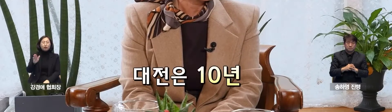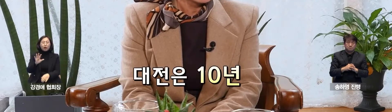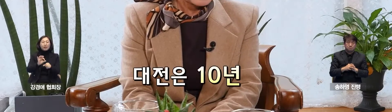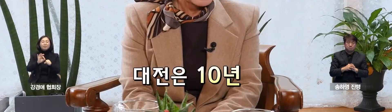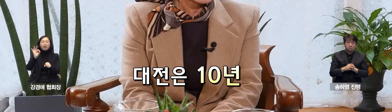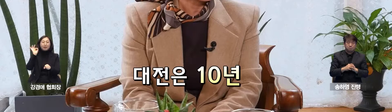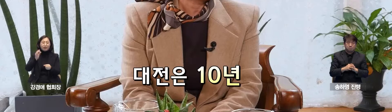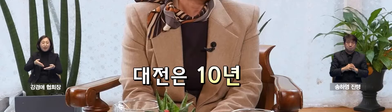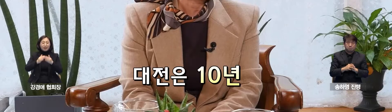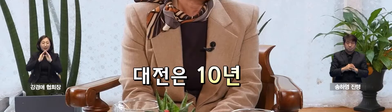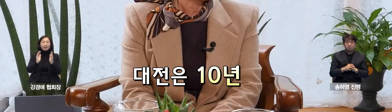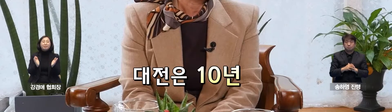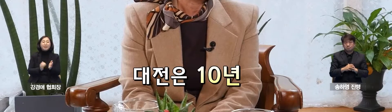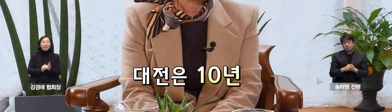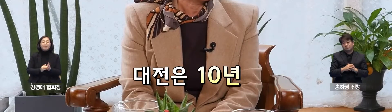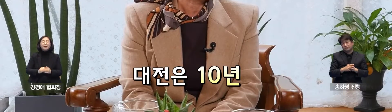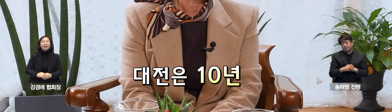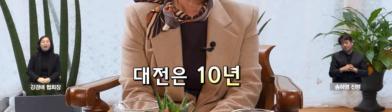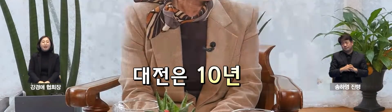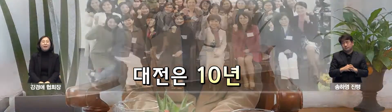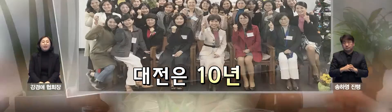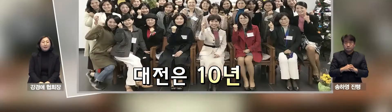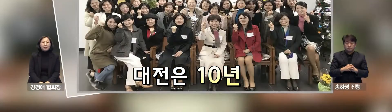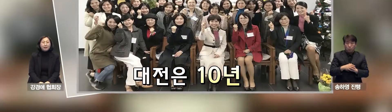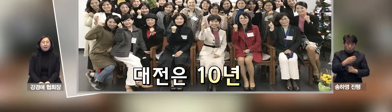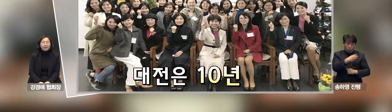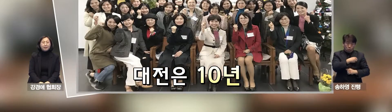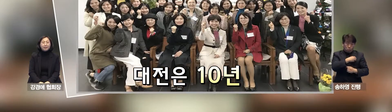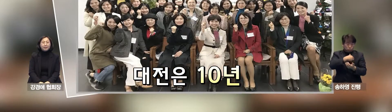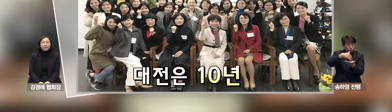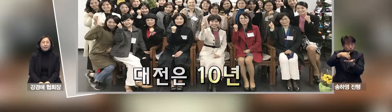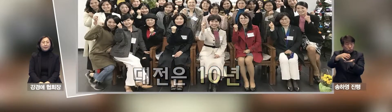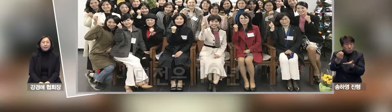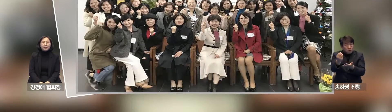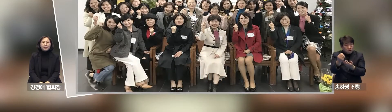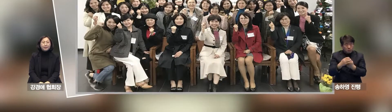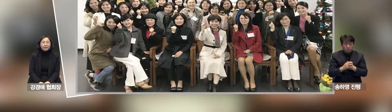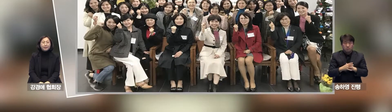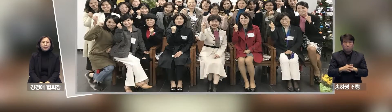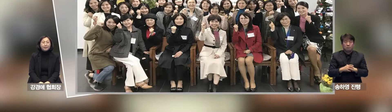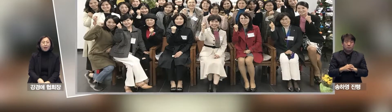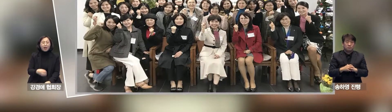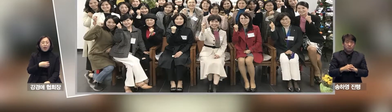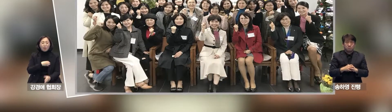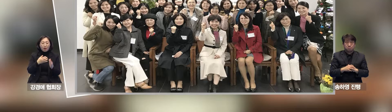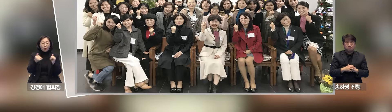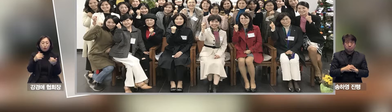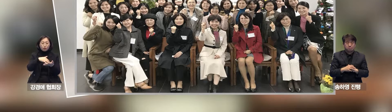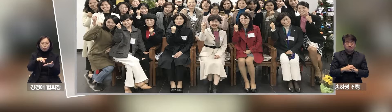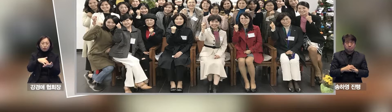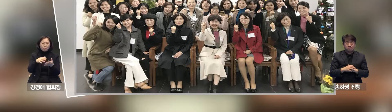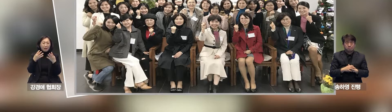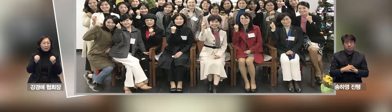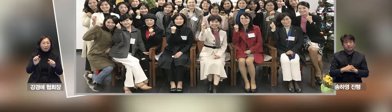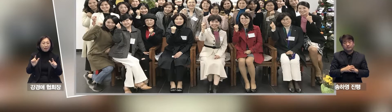10년 됐네요. 된 겁니다. 멋있고. 회원은 지금 몇 분이나 돼요? 회원이 아주 많지는